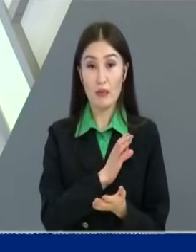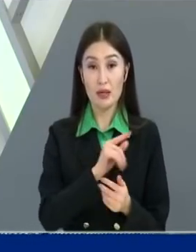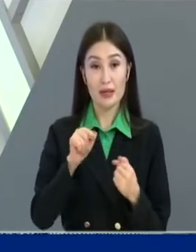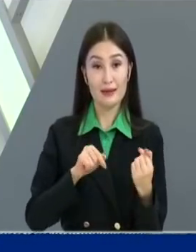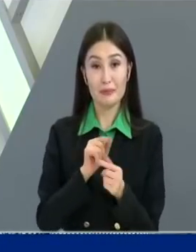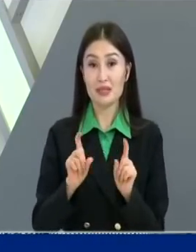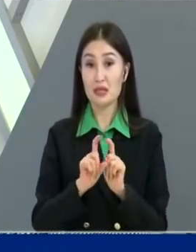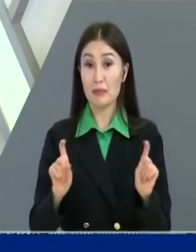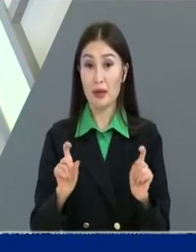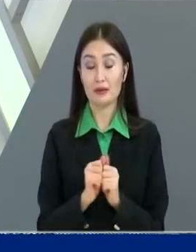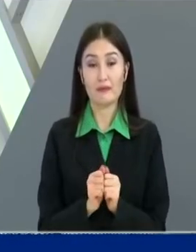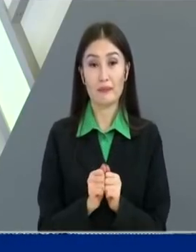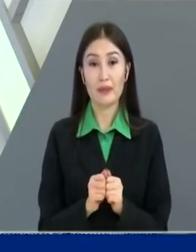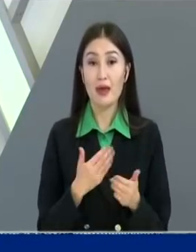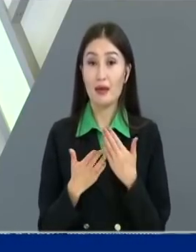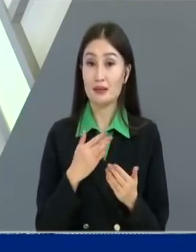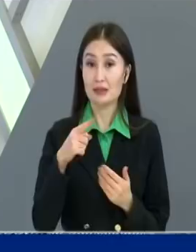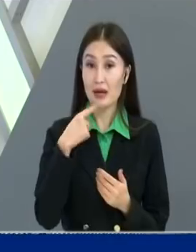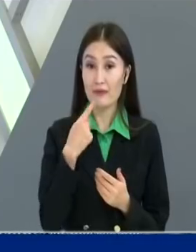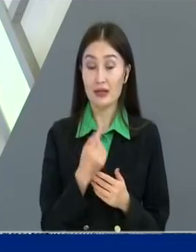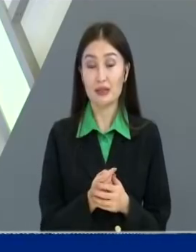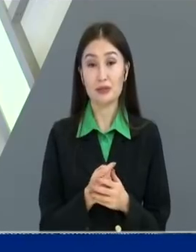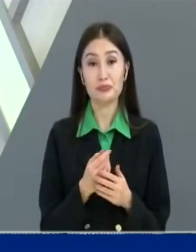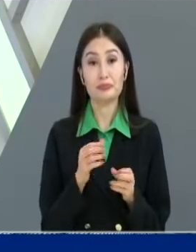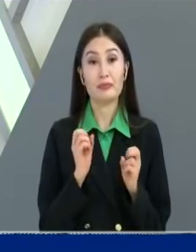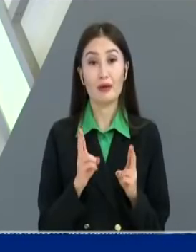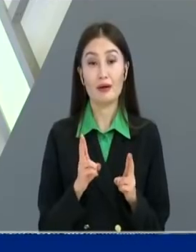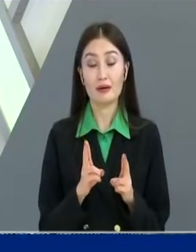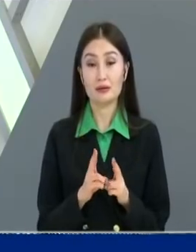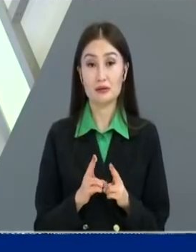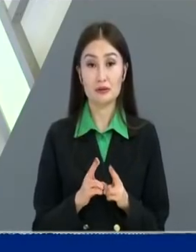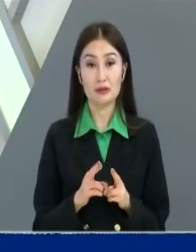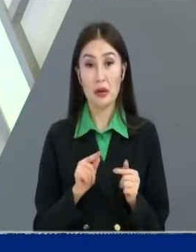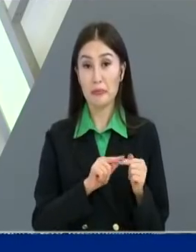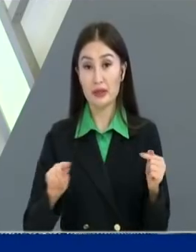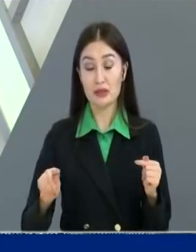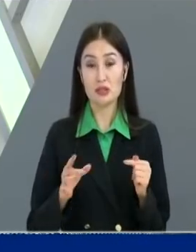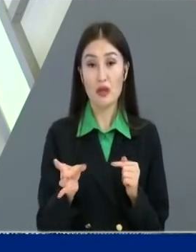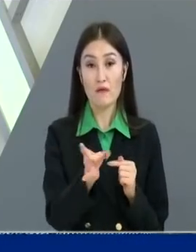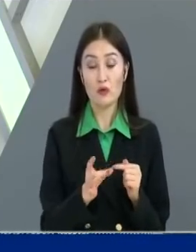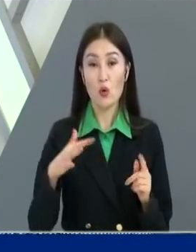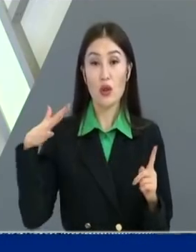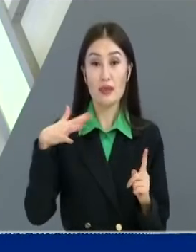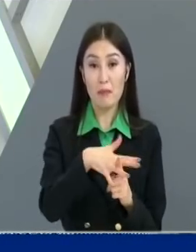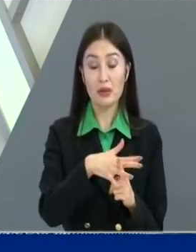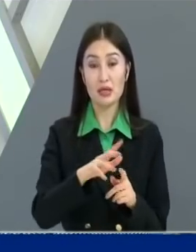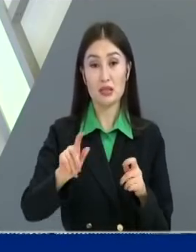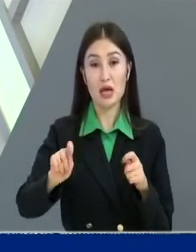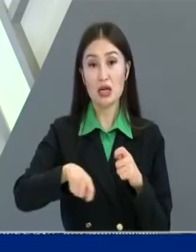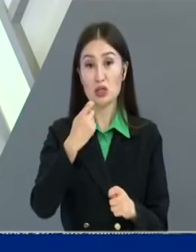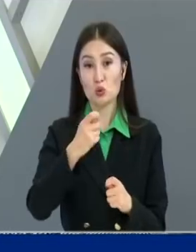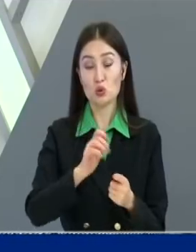бизнес-объектов. И если говорить о стратегических объектах, которые вот подвергаются периодически в регионах нападениям, разрушениям,